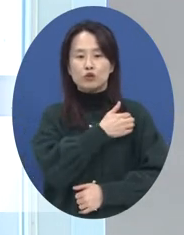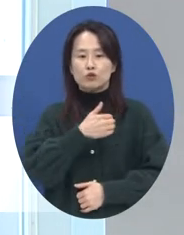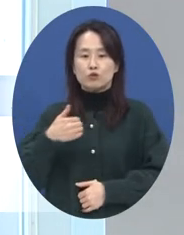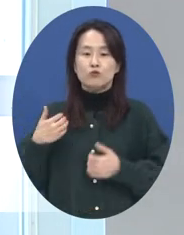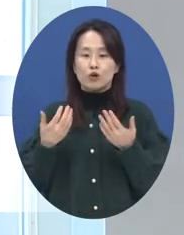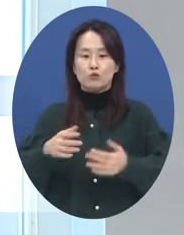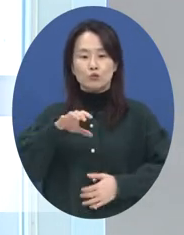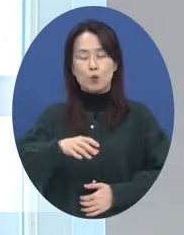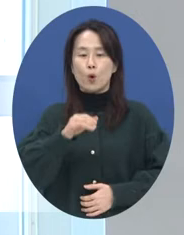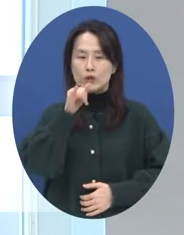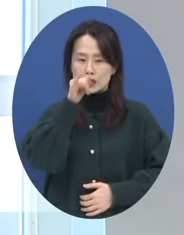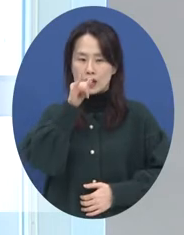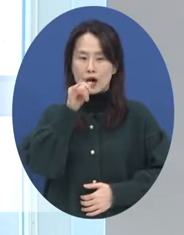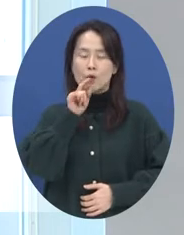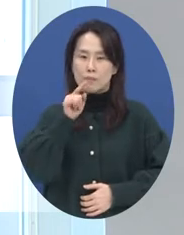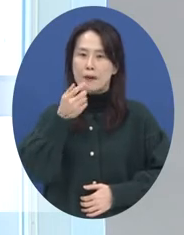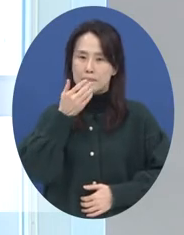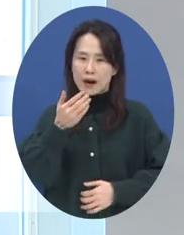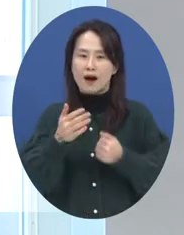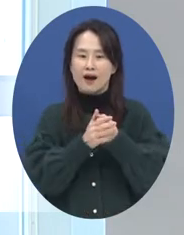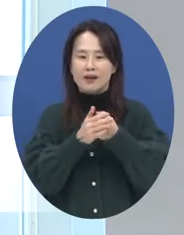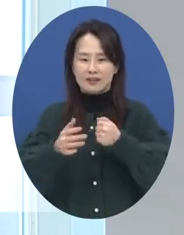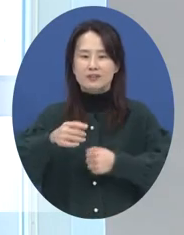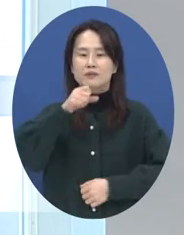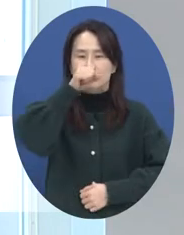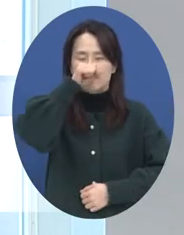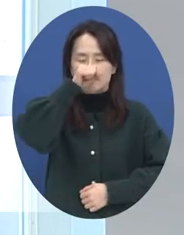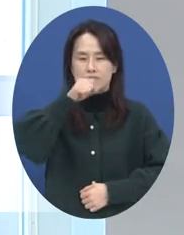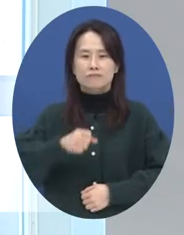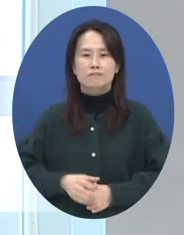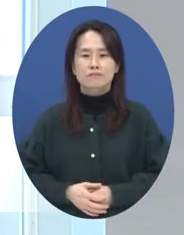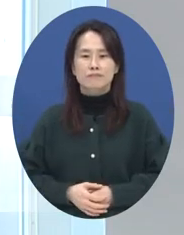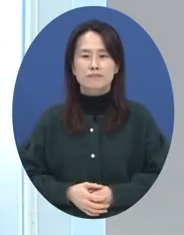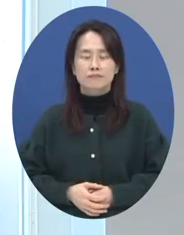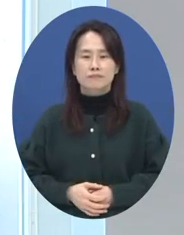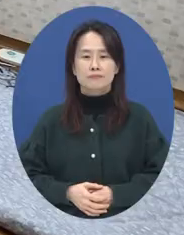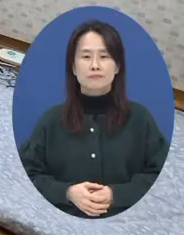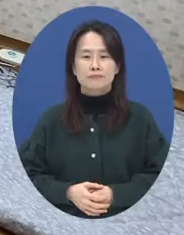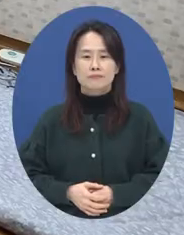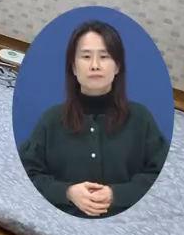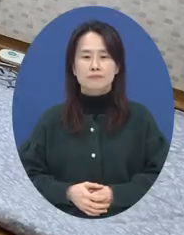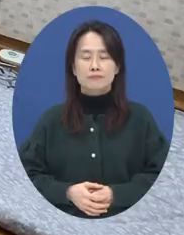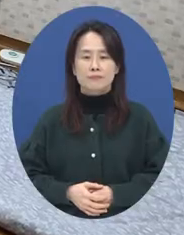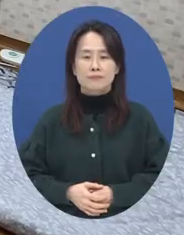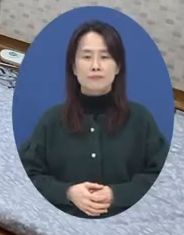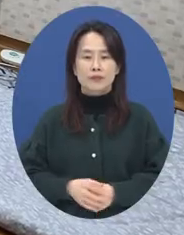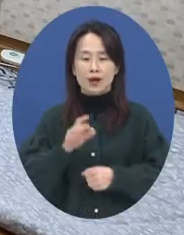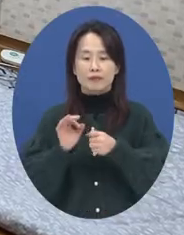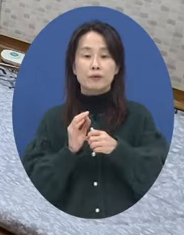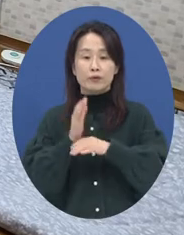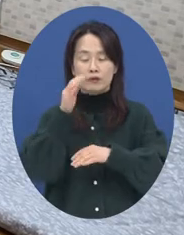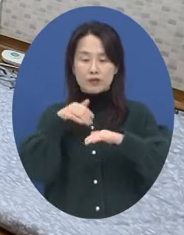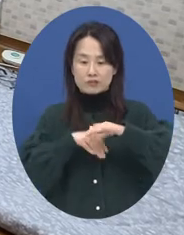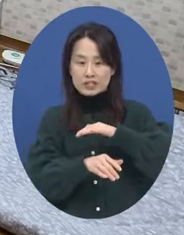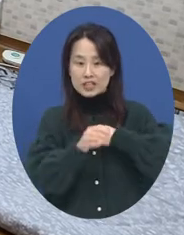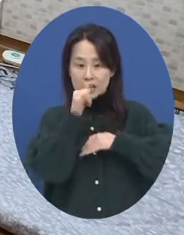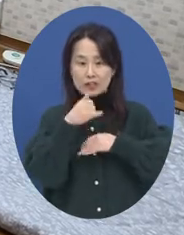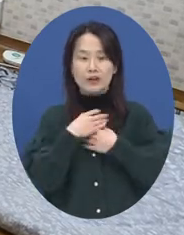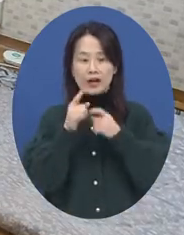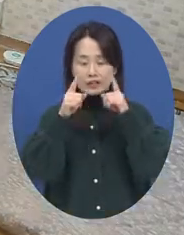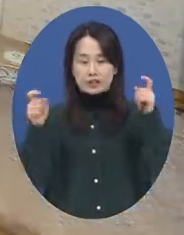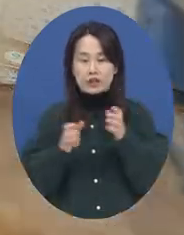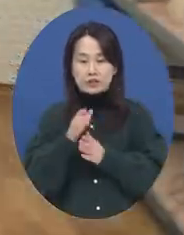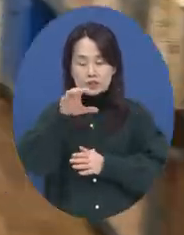쉬는 공간 이용할 수 있다고 말씀하셨어요 바랄 수 있는 부분이 수종 모았습니다 10년 넘게 치하에 있던 안성시청